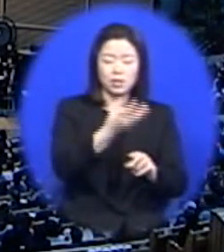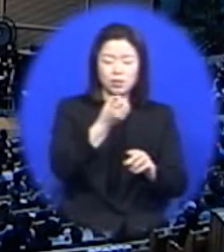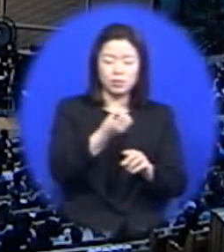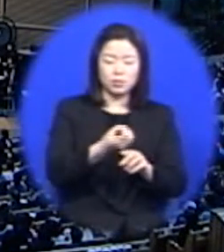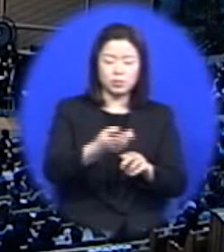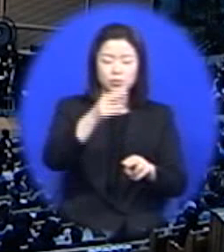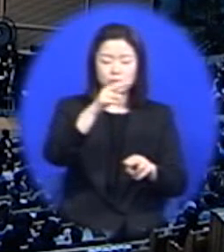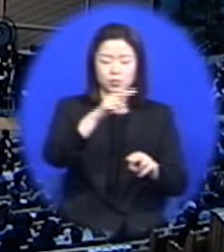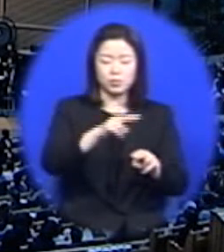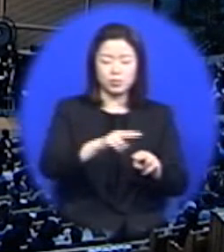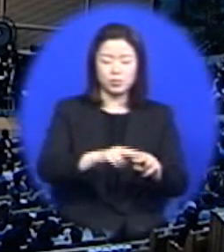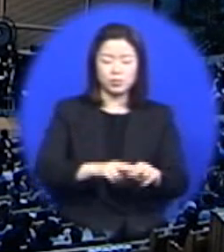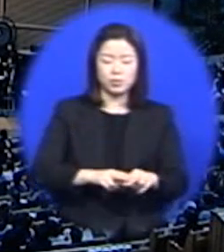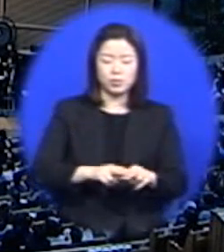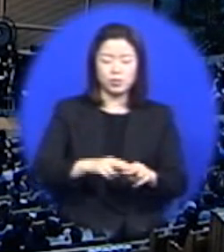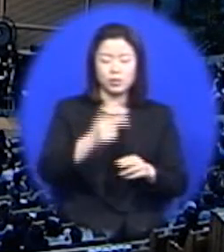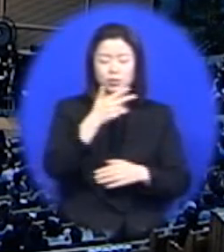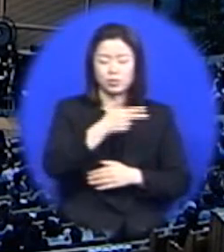보좌로